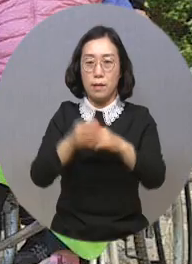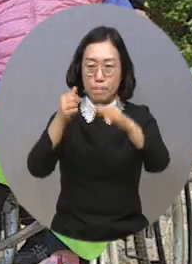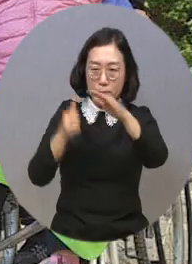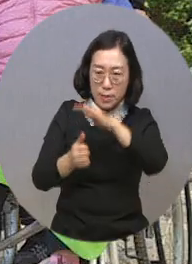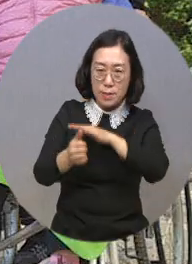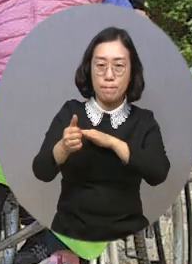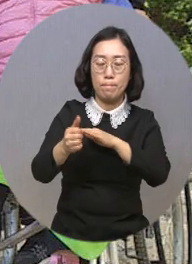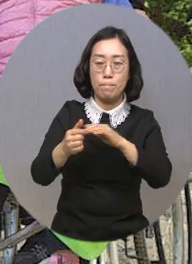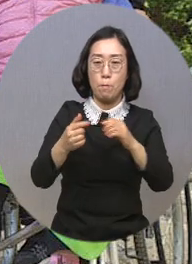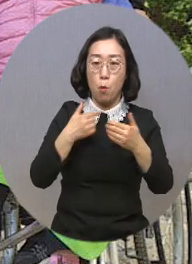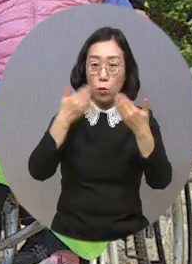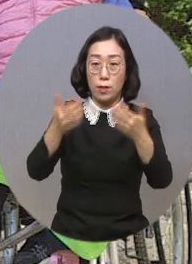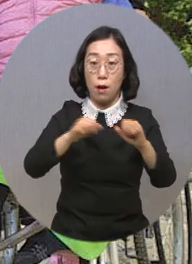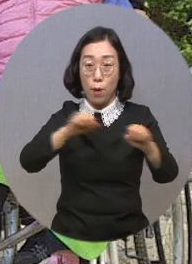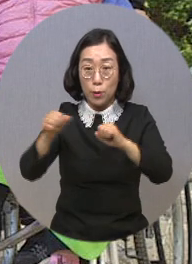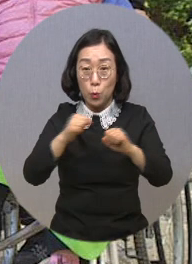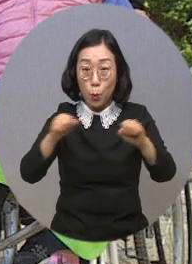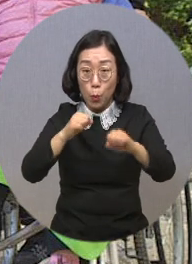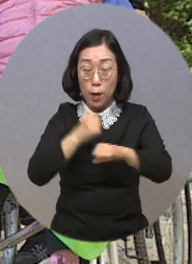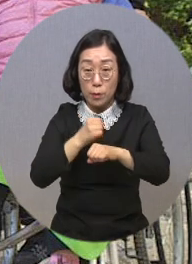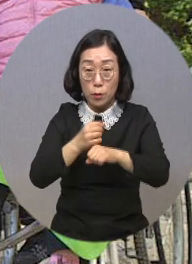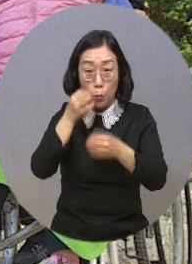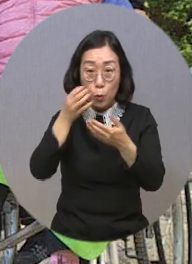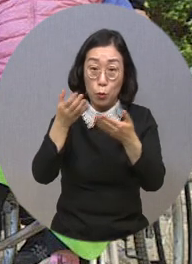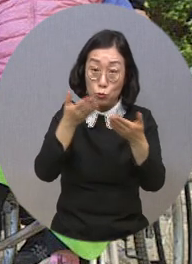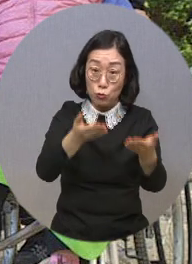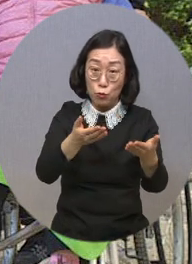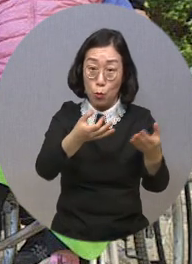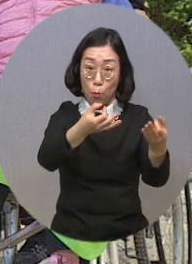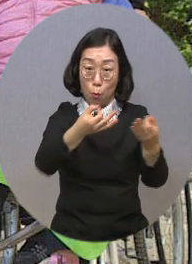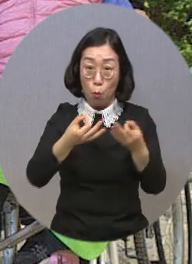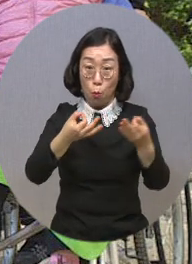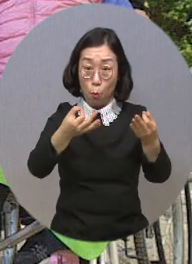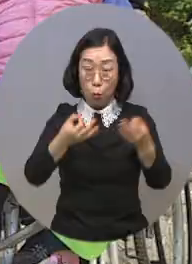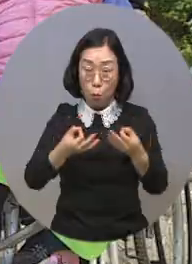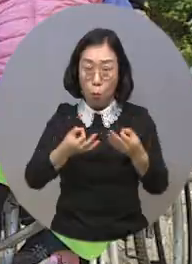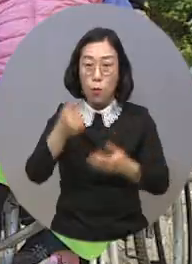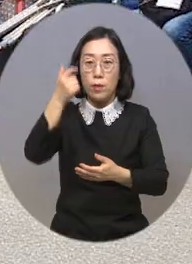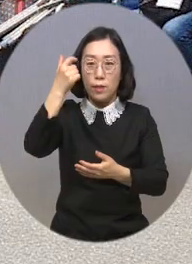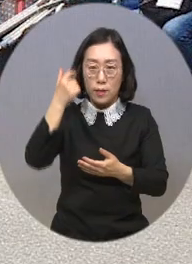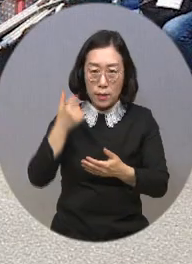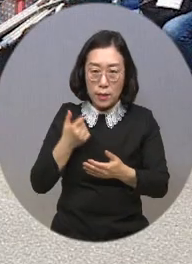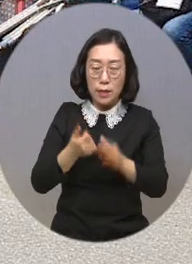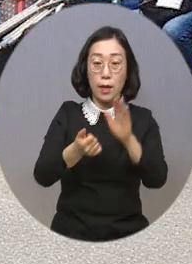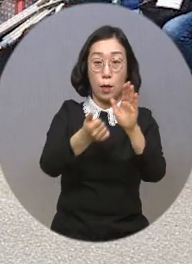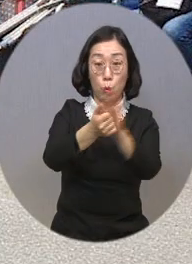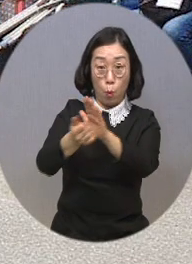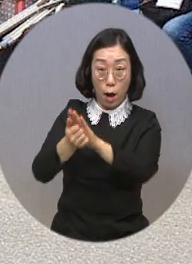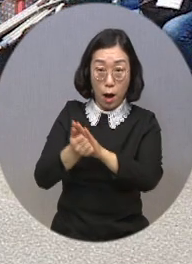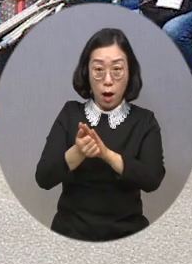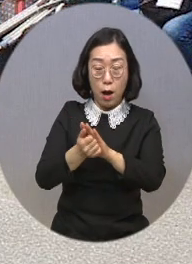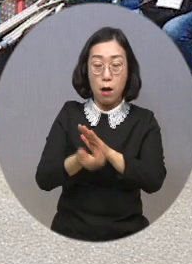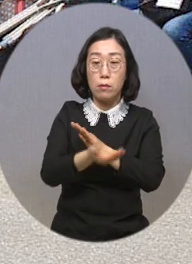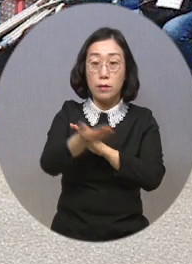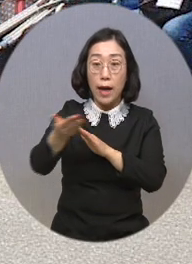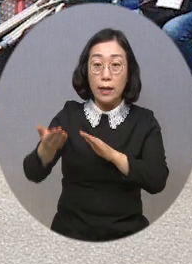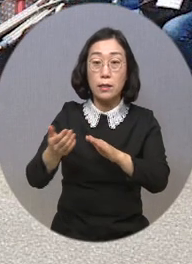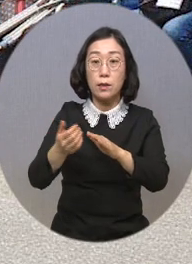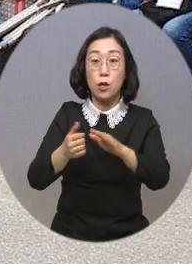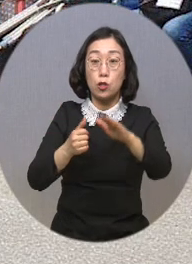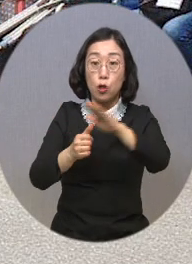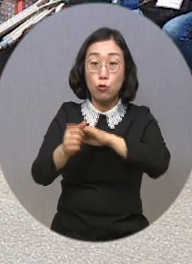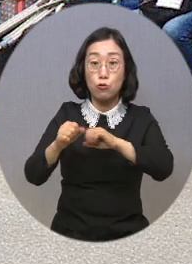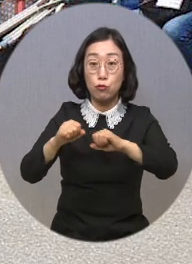앞장서서 봉사를 하면서 그 프로 선수들에게 뭔가 느끼게 해주고 체험해주게 된다면 이 프로 선수들도